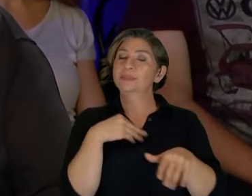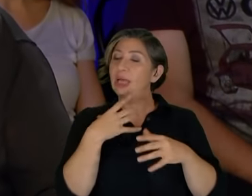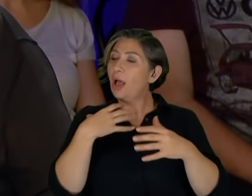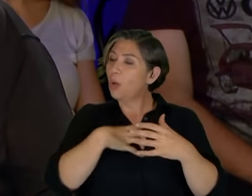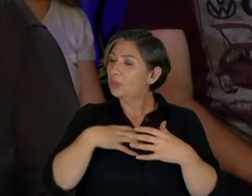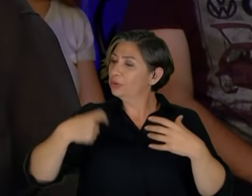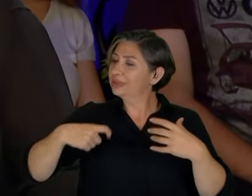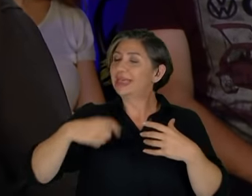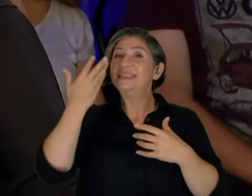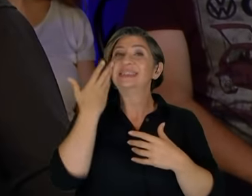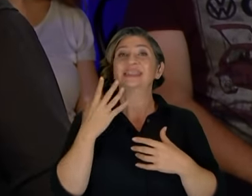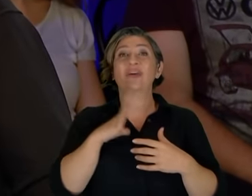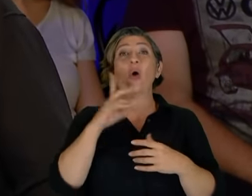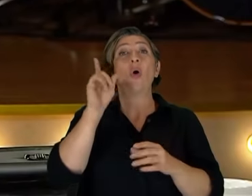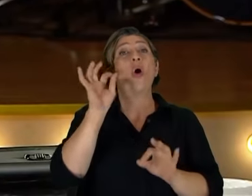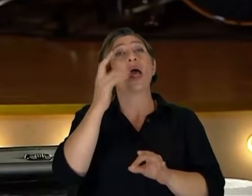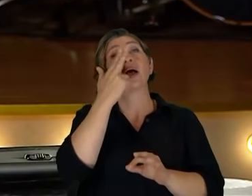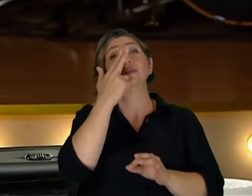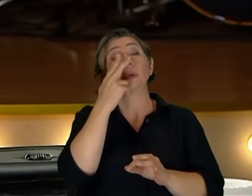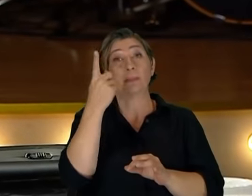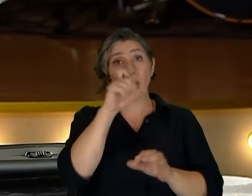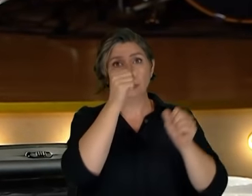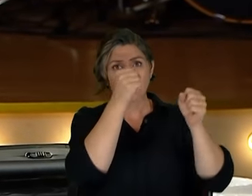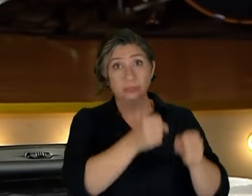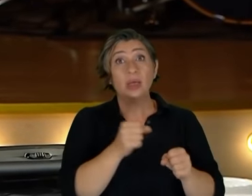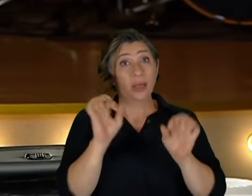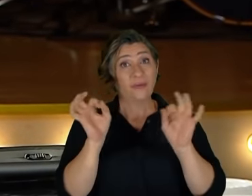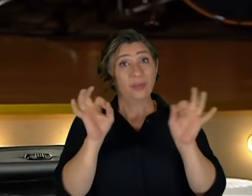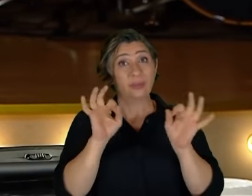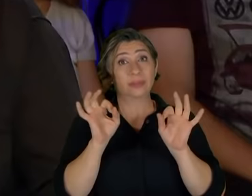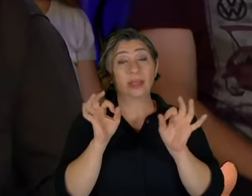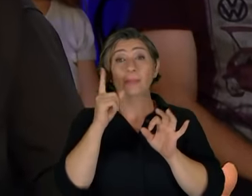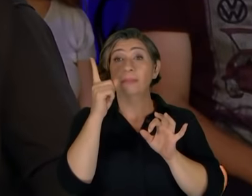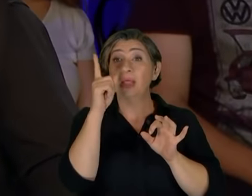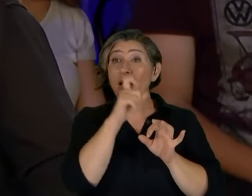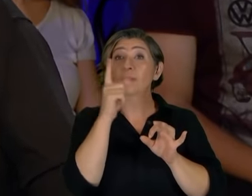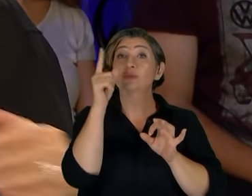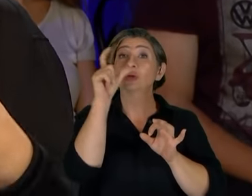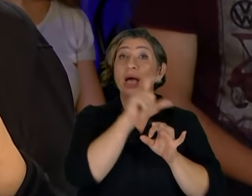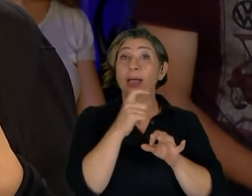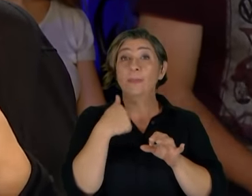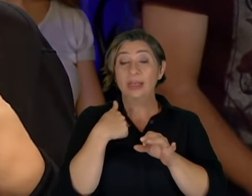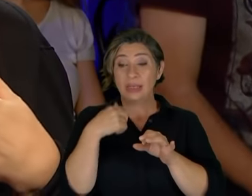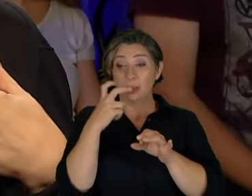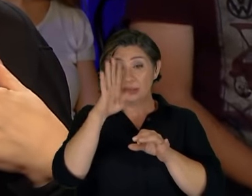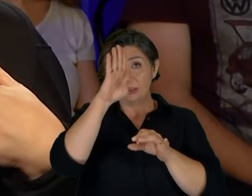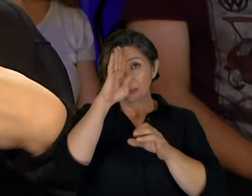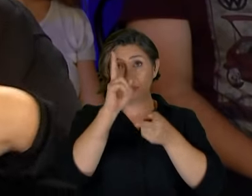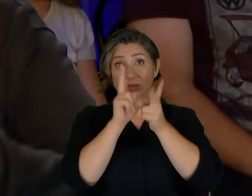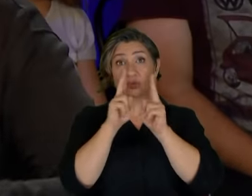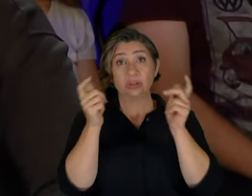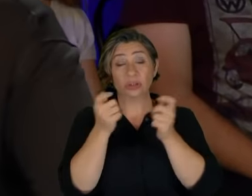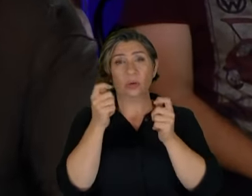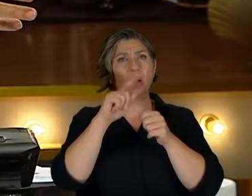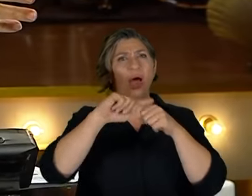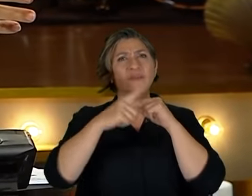vardı. Evet. Öyle alışmışız. Çok uzun, 1 ay kalıyordunuz. Evet, tabii, ben hatırlıyorum. 1 ay, 1,5 ay, 2 ay. Ben İstanbul Tiyatrosu'nda çalışırken... Ve o